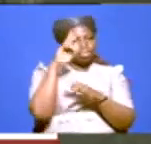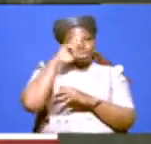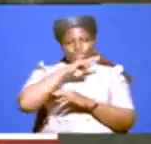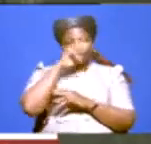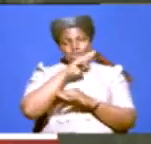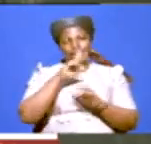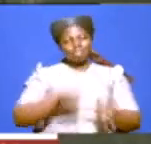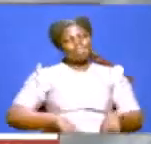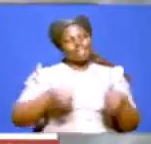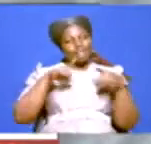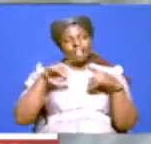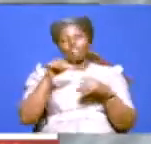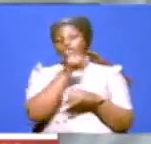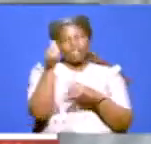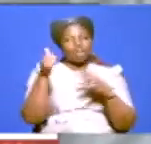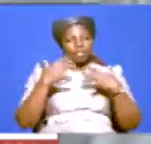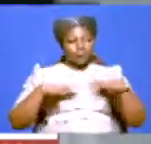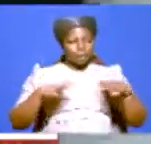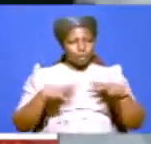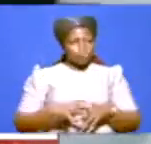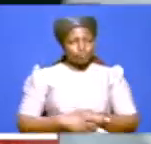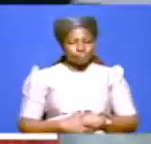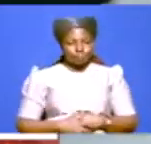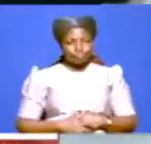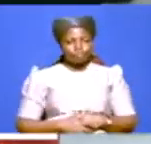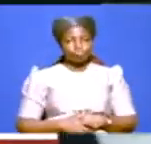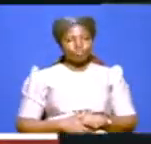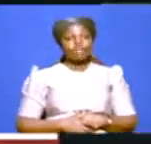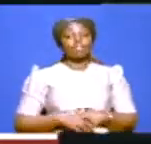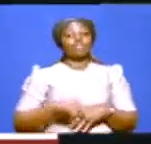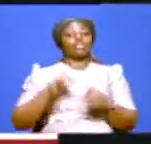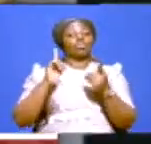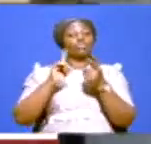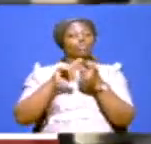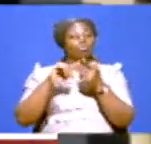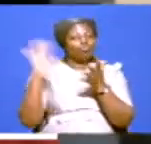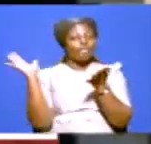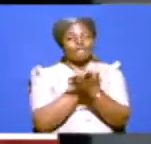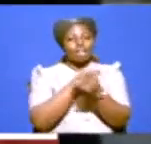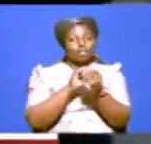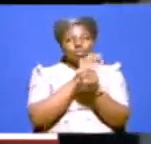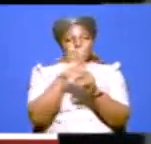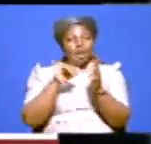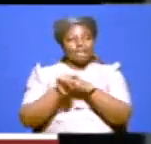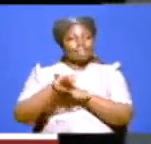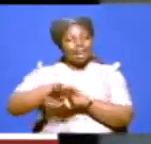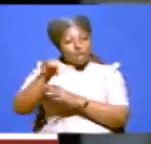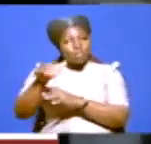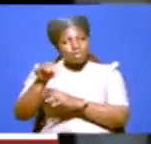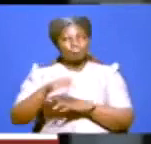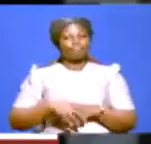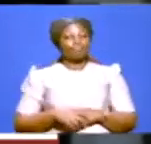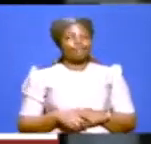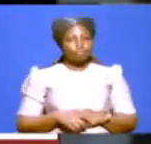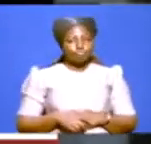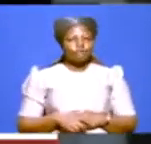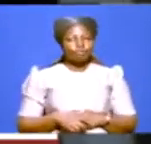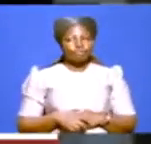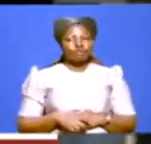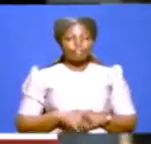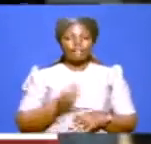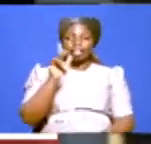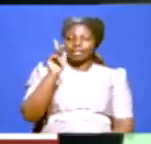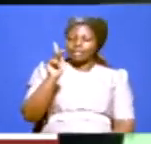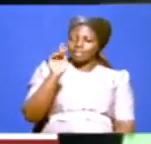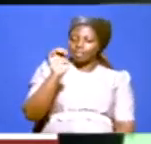the other citizens. Ili kuimarisha vita dhidi ya COVID-19 katika county, halmashauri ya usambazaji vifaa vya